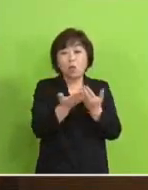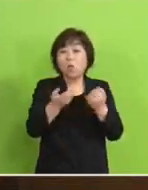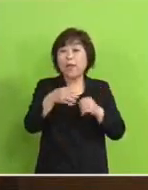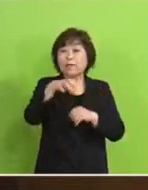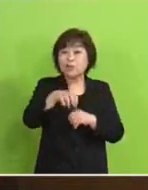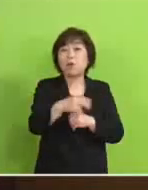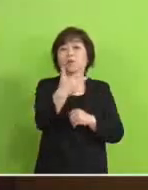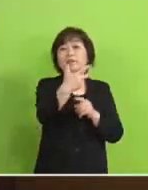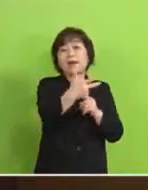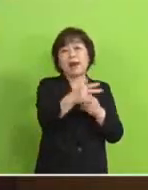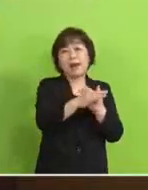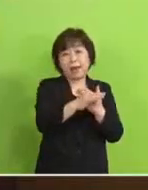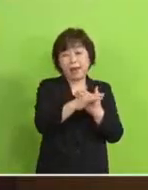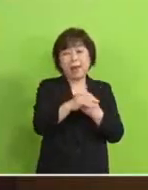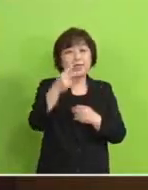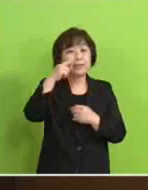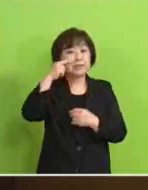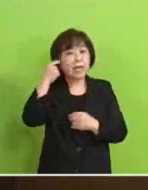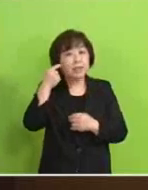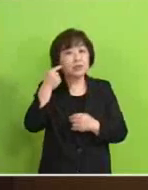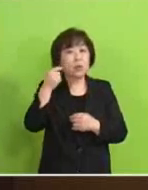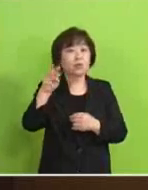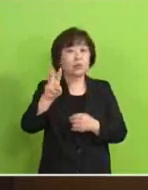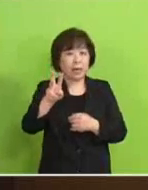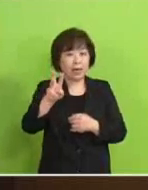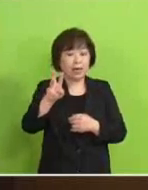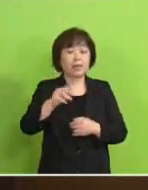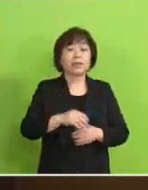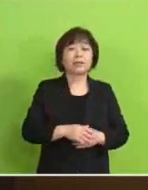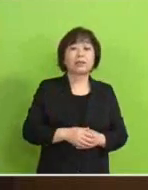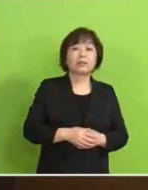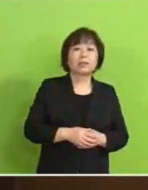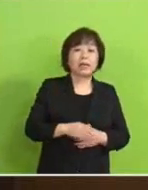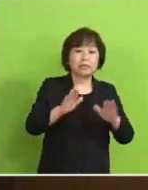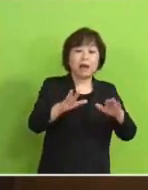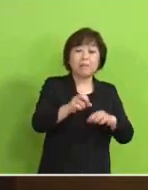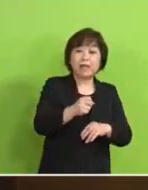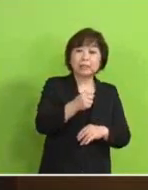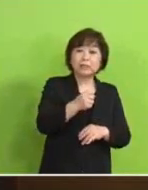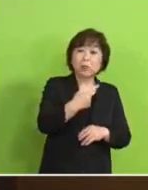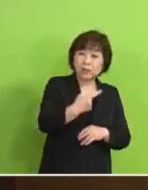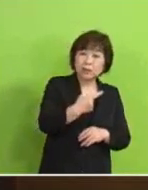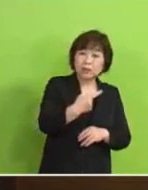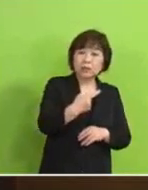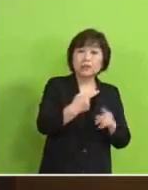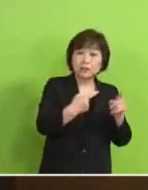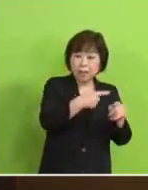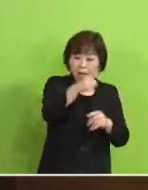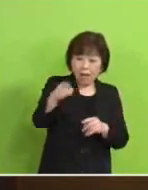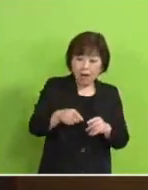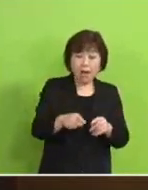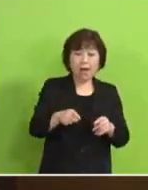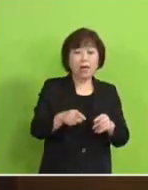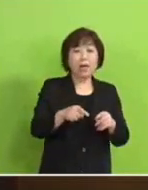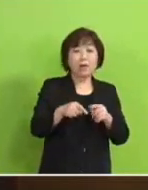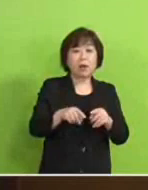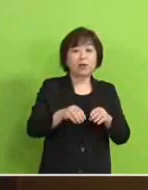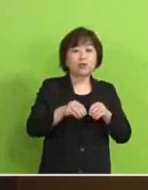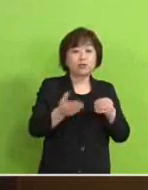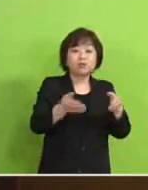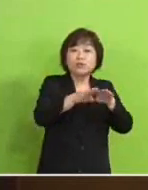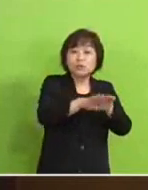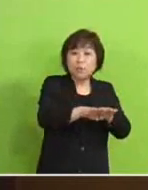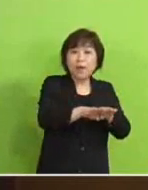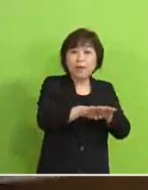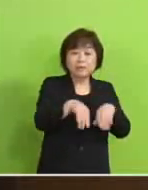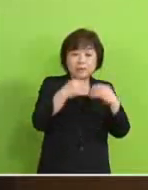所も7事例、西条保健所3事例、今治保健所の1事例がこのクラスター以外封じ込めに